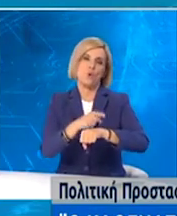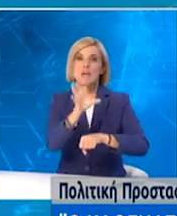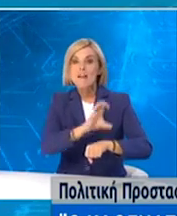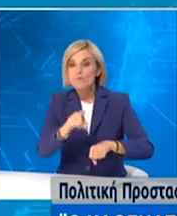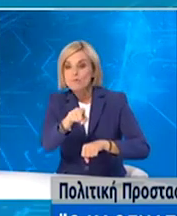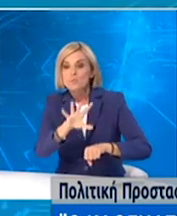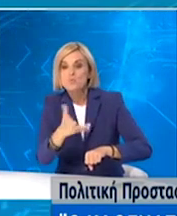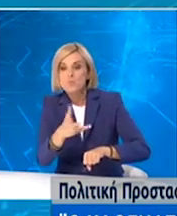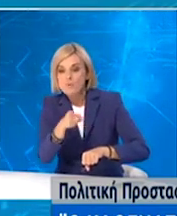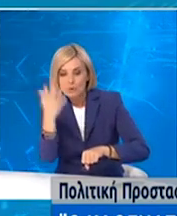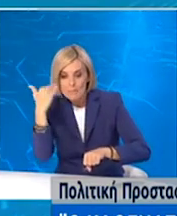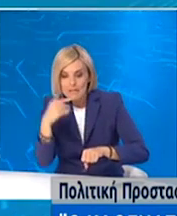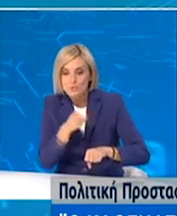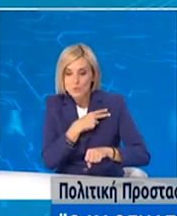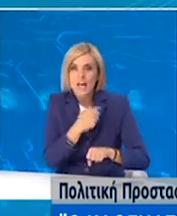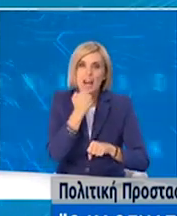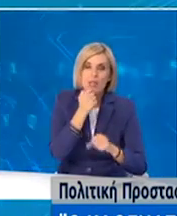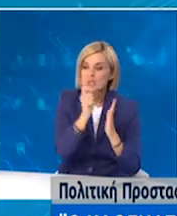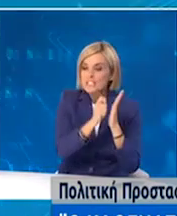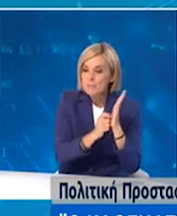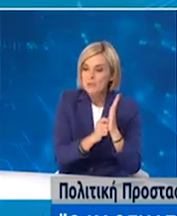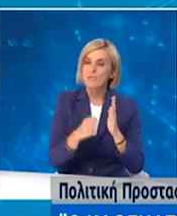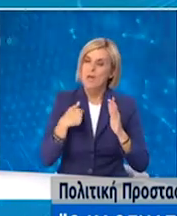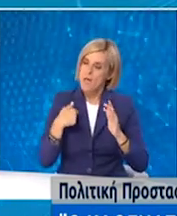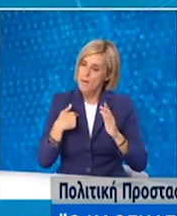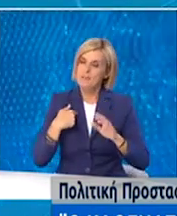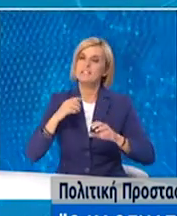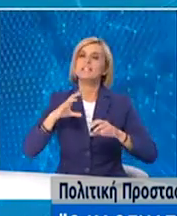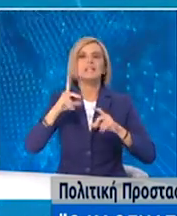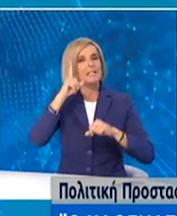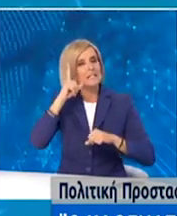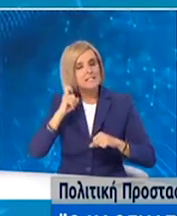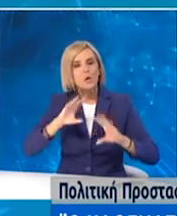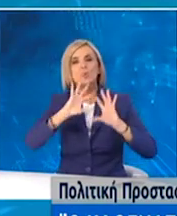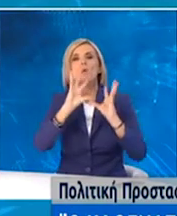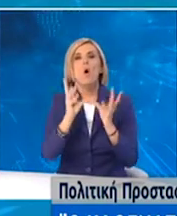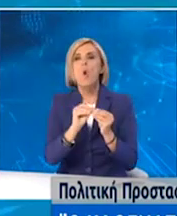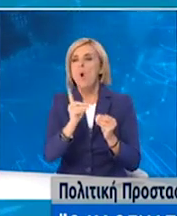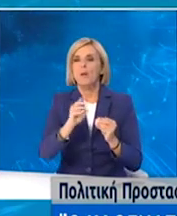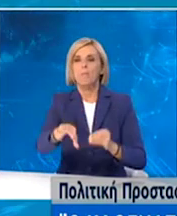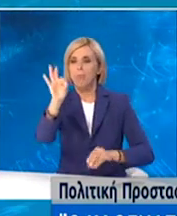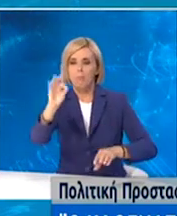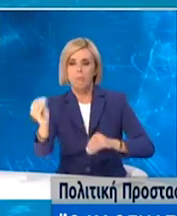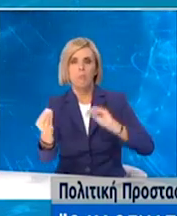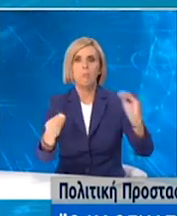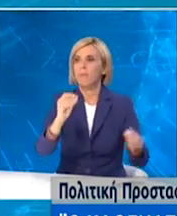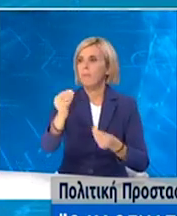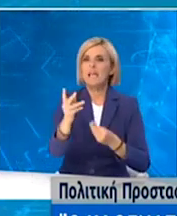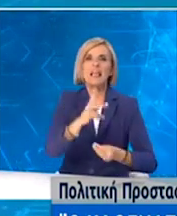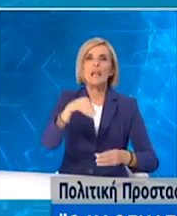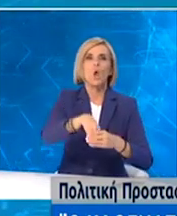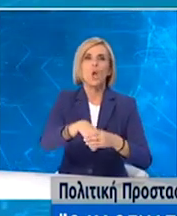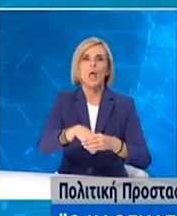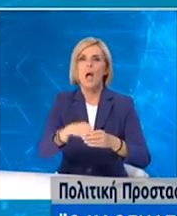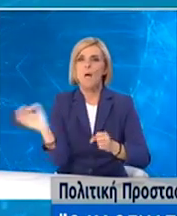βρούμε πού βρίσκονται αυτοί. Σε κάθε περίπτωση δεν υπάρχουν διάσπαρτα κρούσματα σε επίπεδο κοινωνίας οι